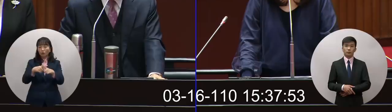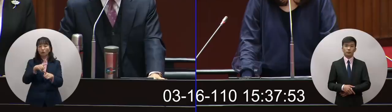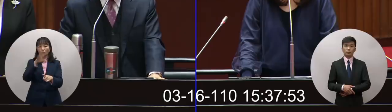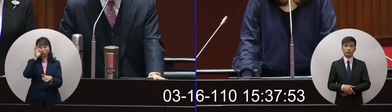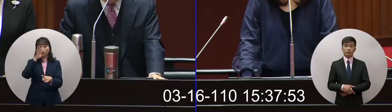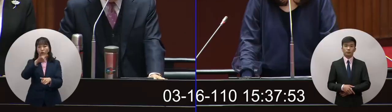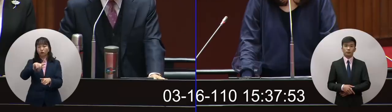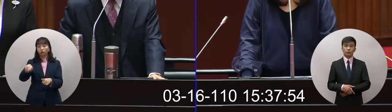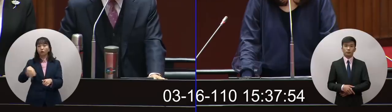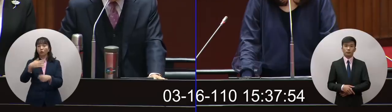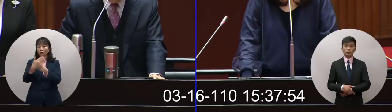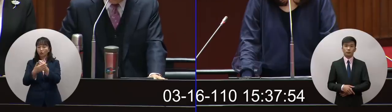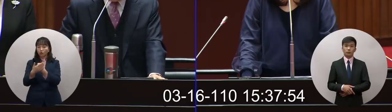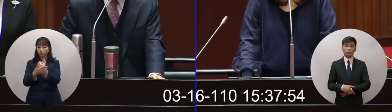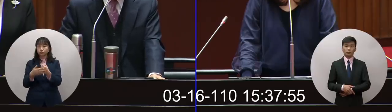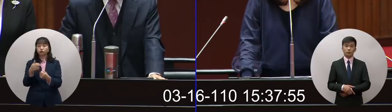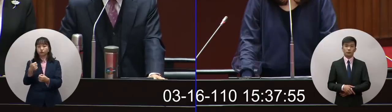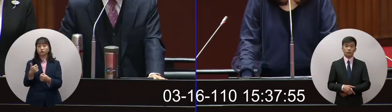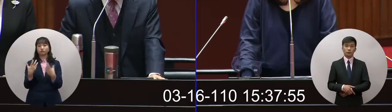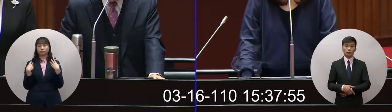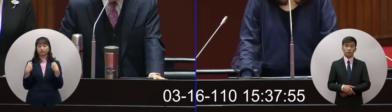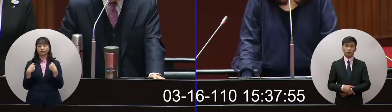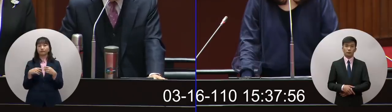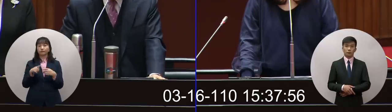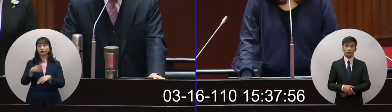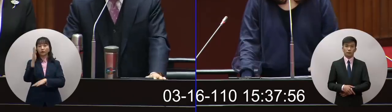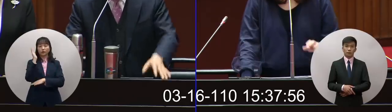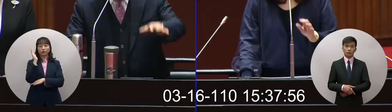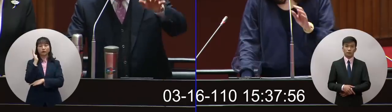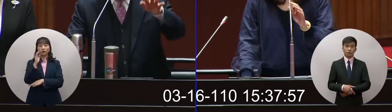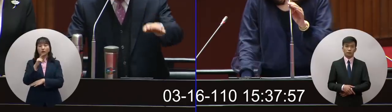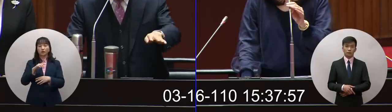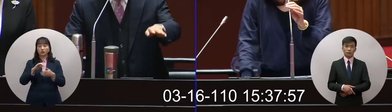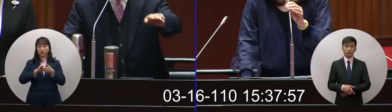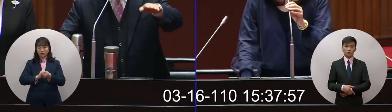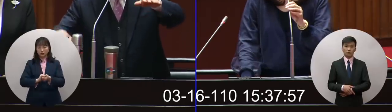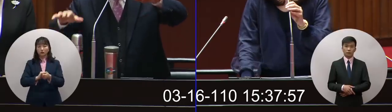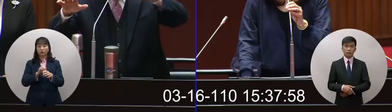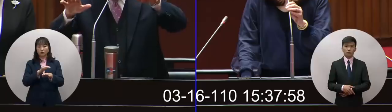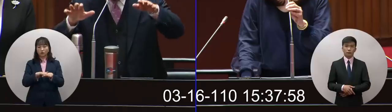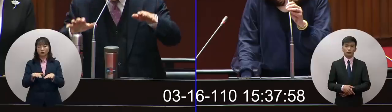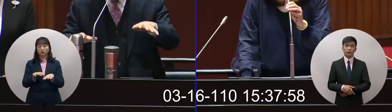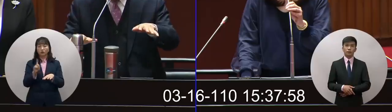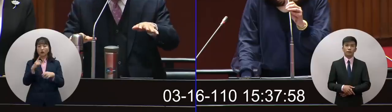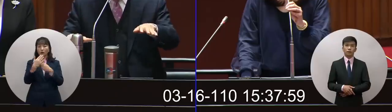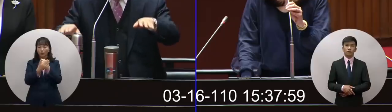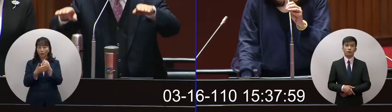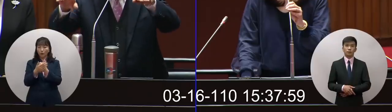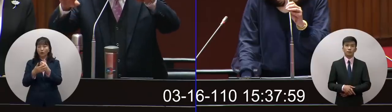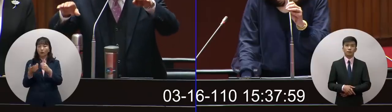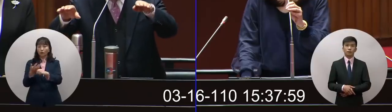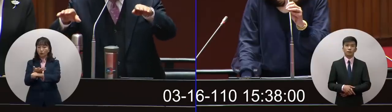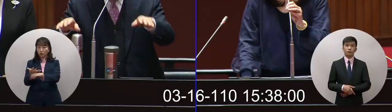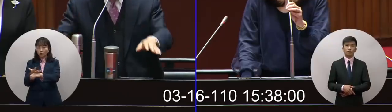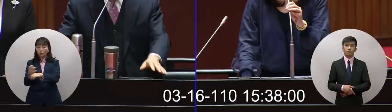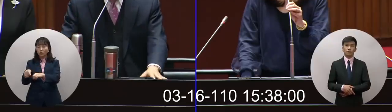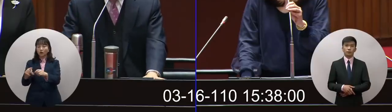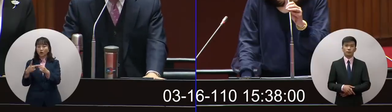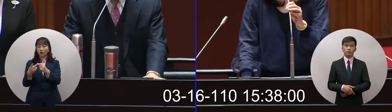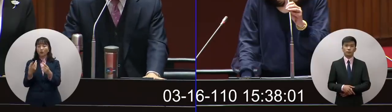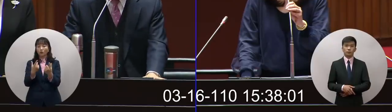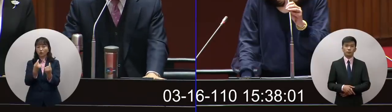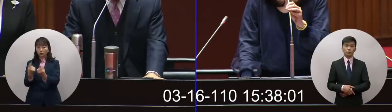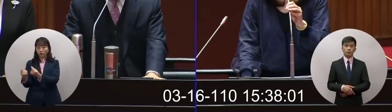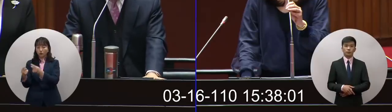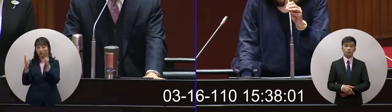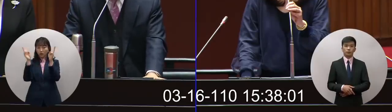看，也保护得很好。那政府务必在保护藻礁跟维持稳定